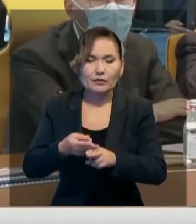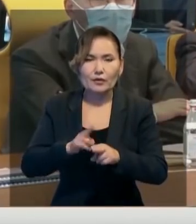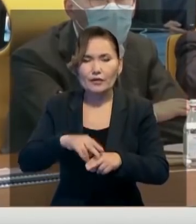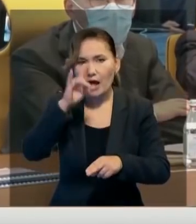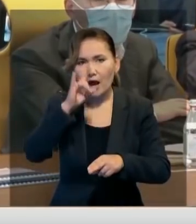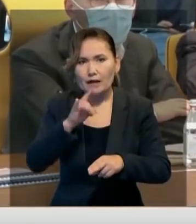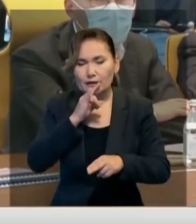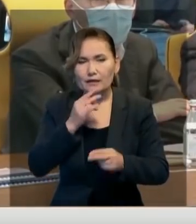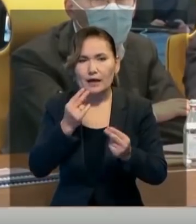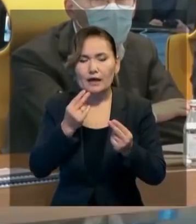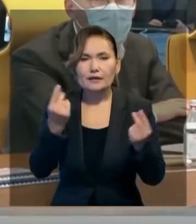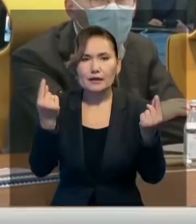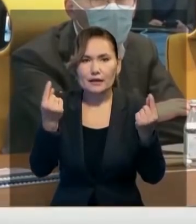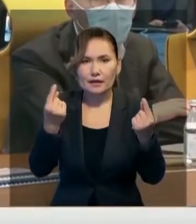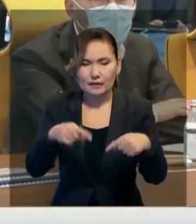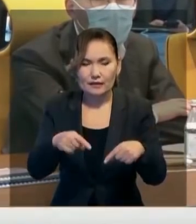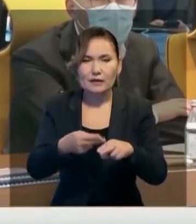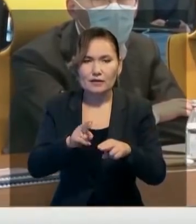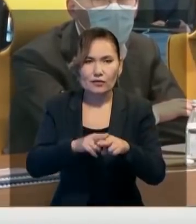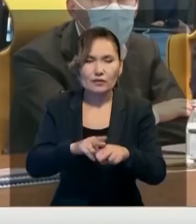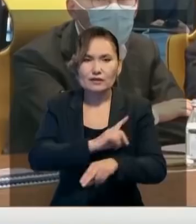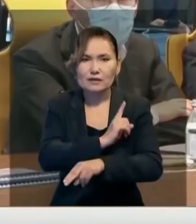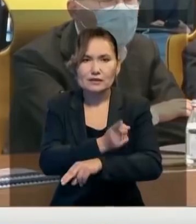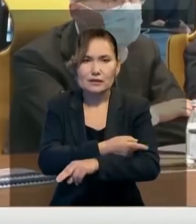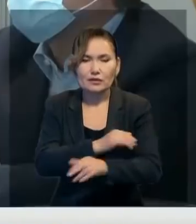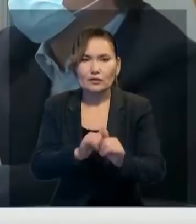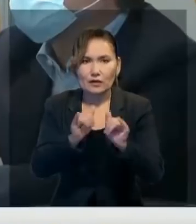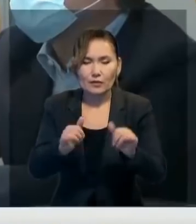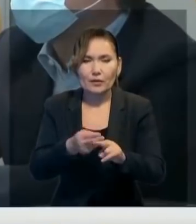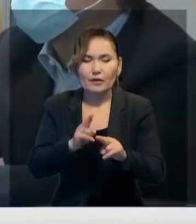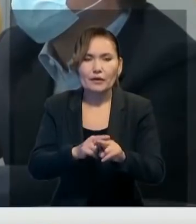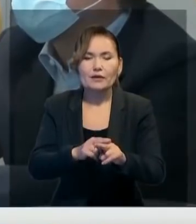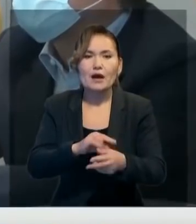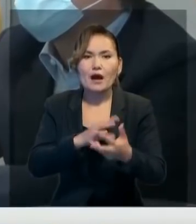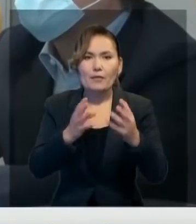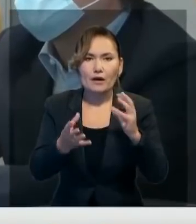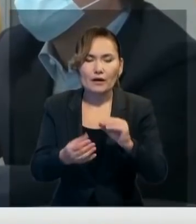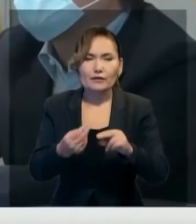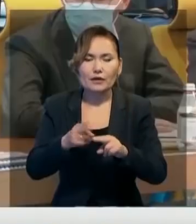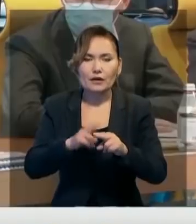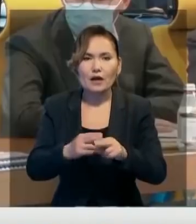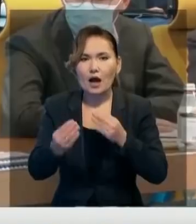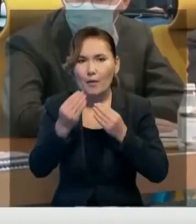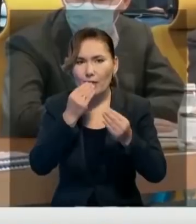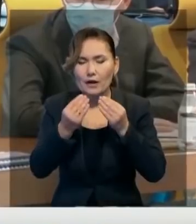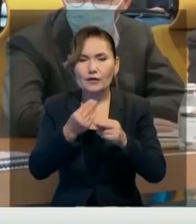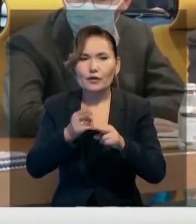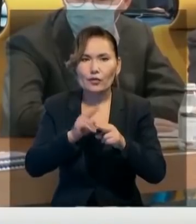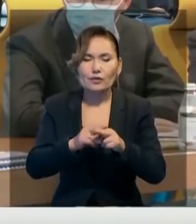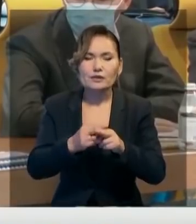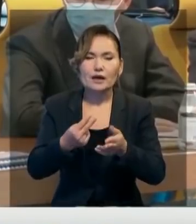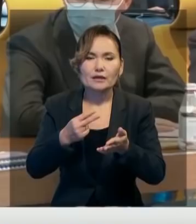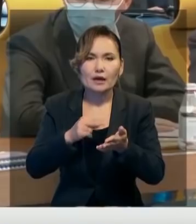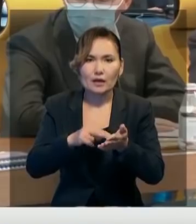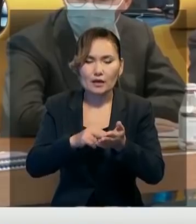инфляция көрсеткіштері өте жоғары деңгейде қалыптасып отыр. Жалпы инфляция негізгі компоненттер бірі азық-түлік инфляция деңгейі. Осы